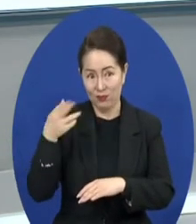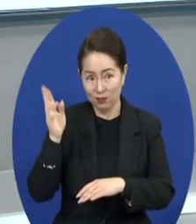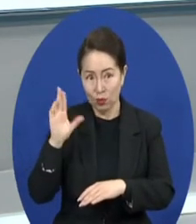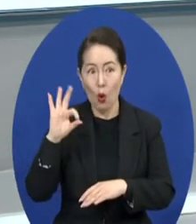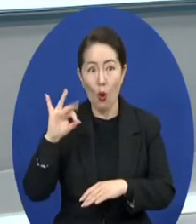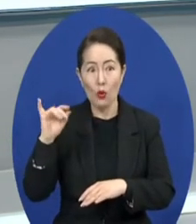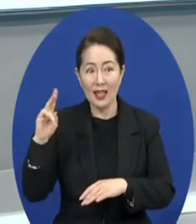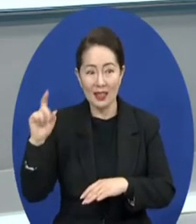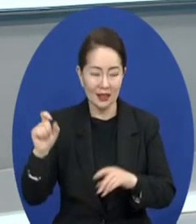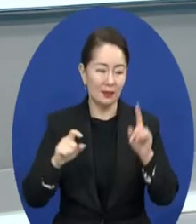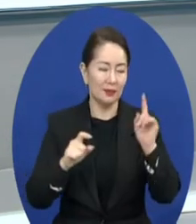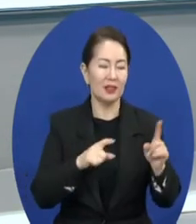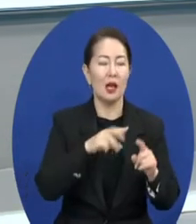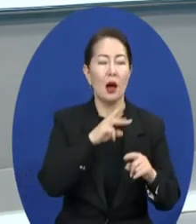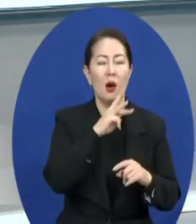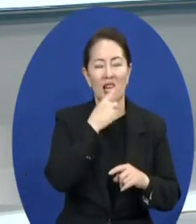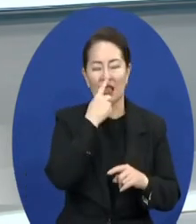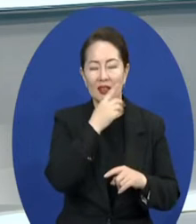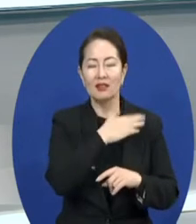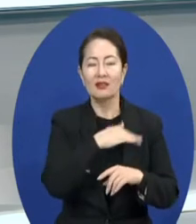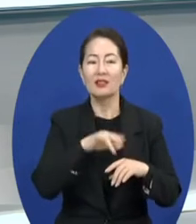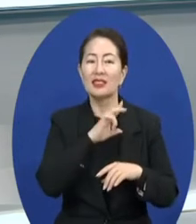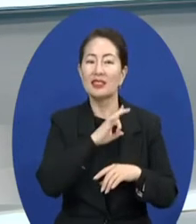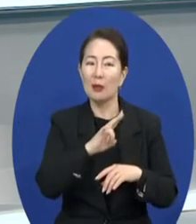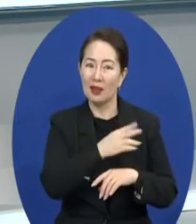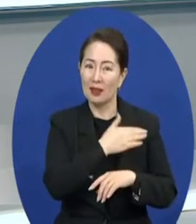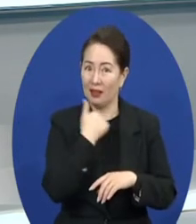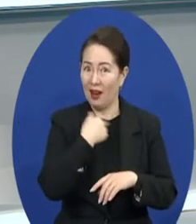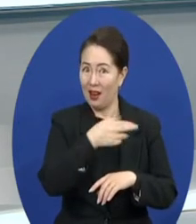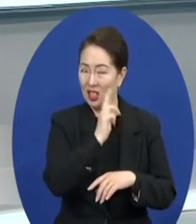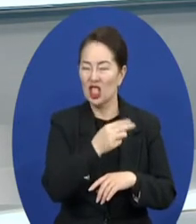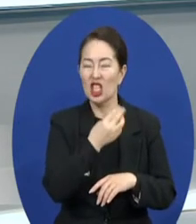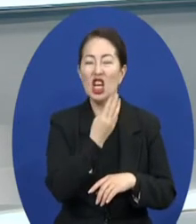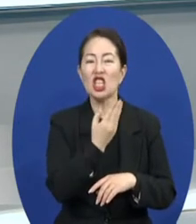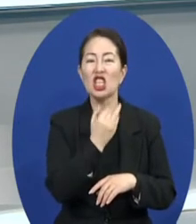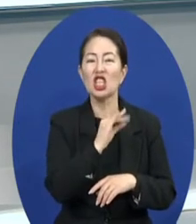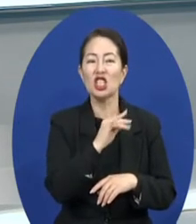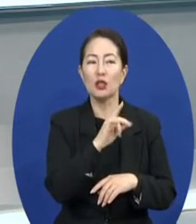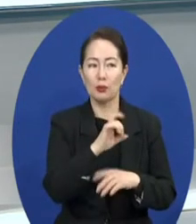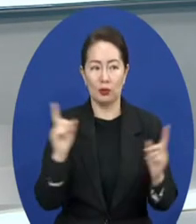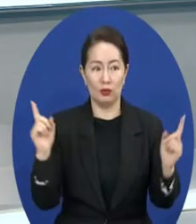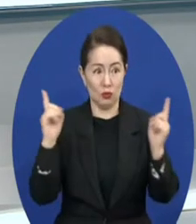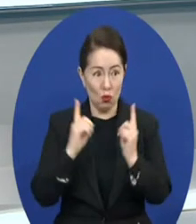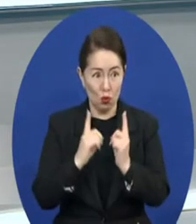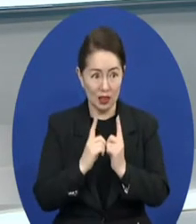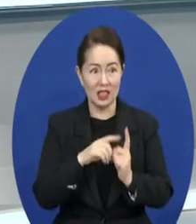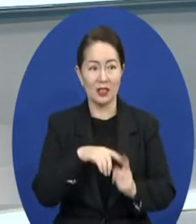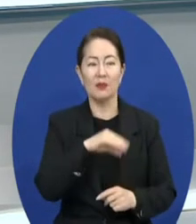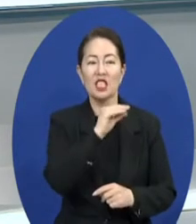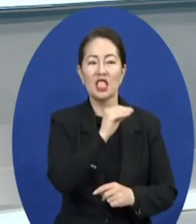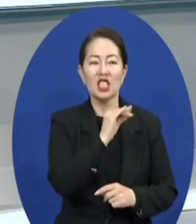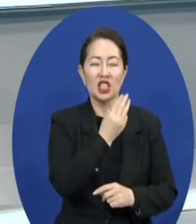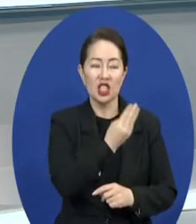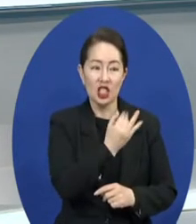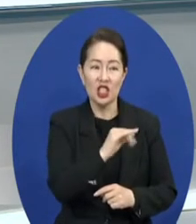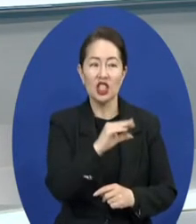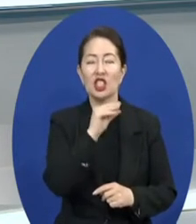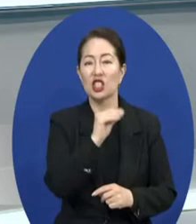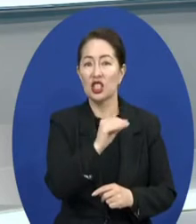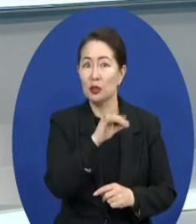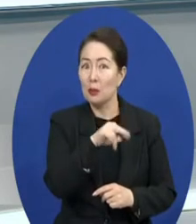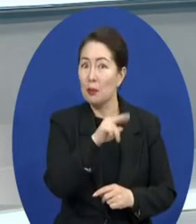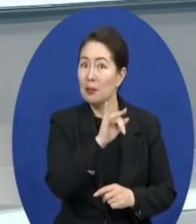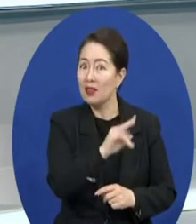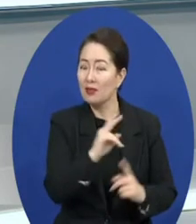дарга Ши Жинпингтэй уулзлаа. Талууд хамтран Монгол Хятадын иж бүрийн стратегийн түншлэлийн харилцааг шин түрэнд гаргаж,